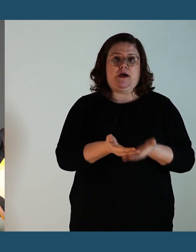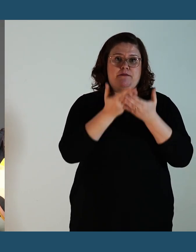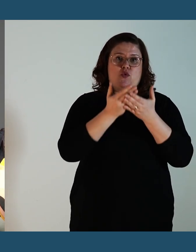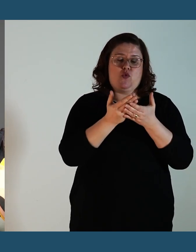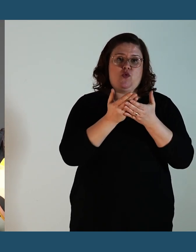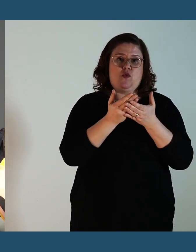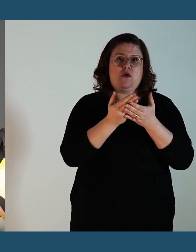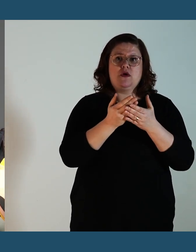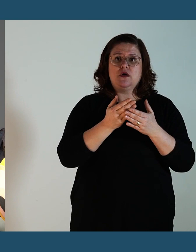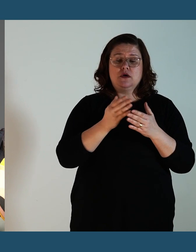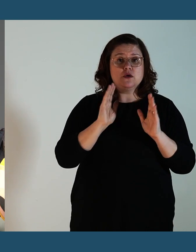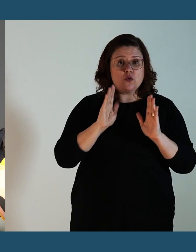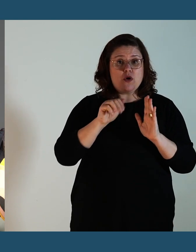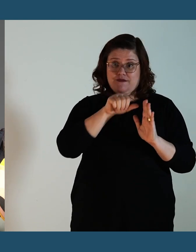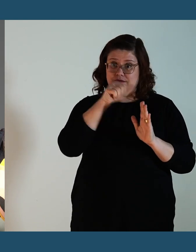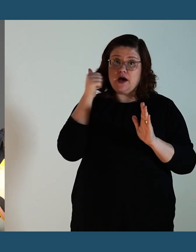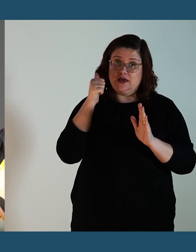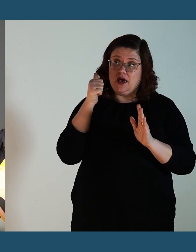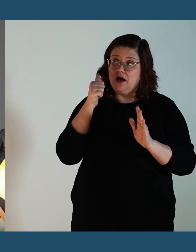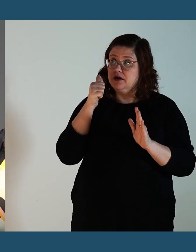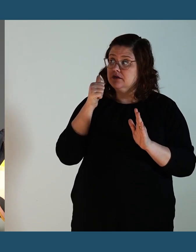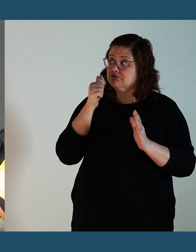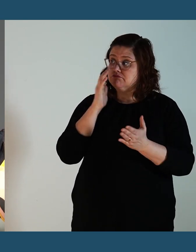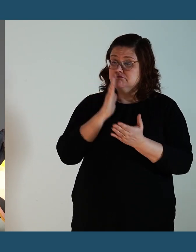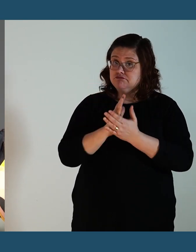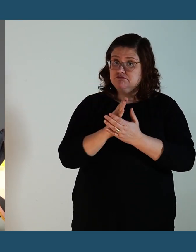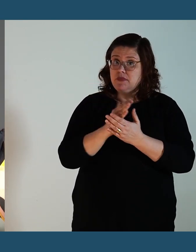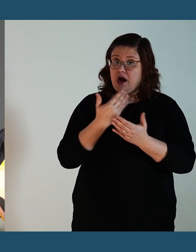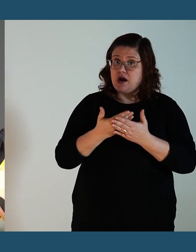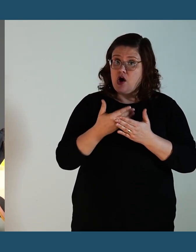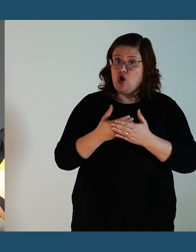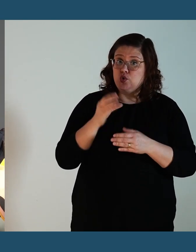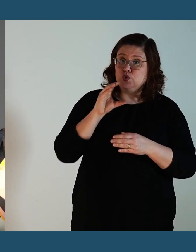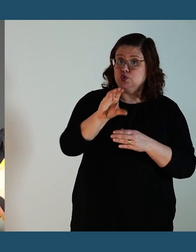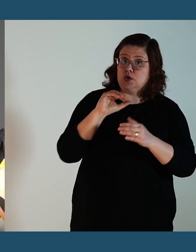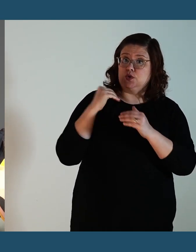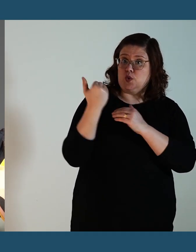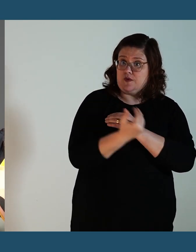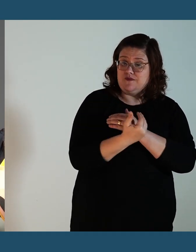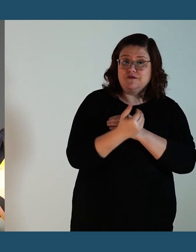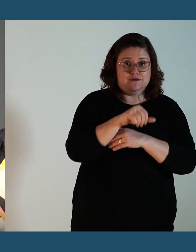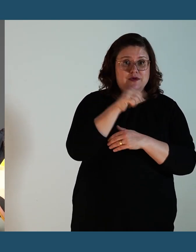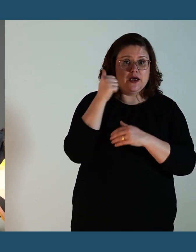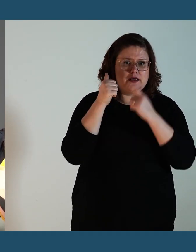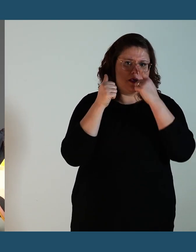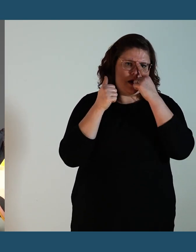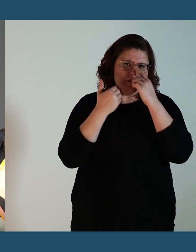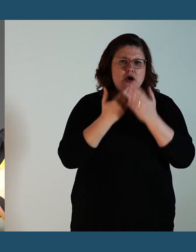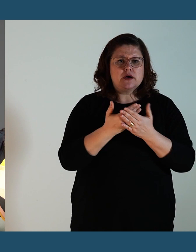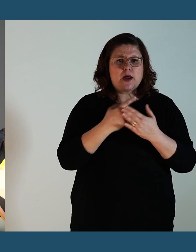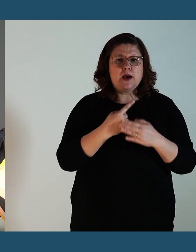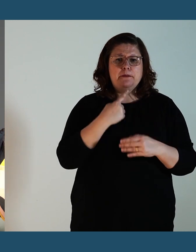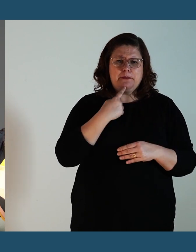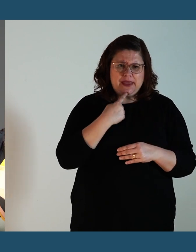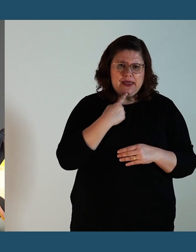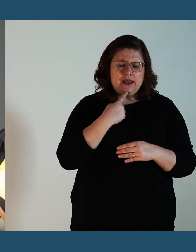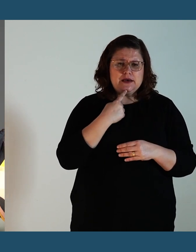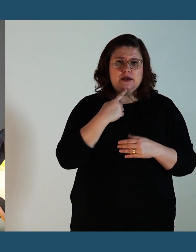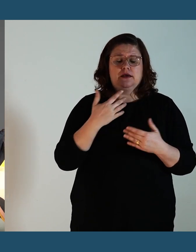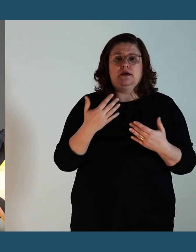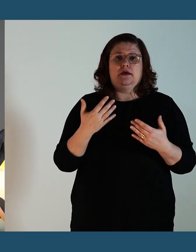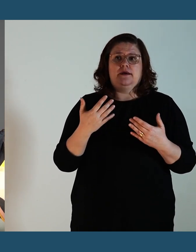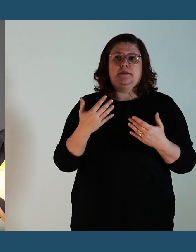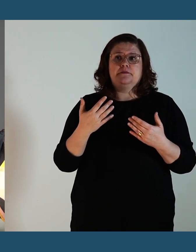yksi keskeinen. Se on ollut tosi vaikeaa muuten sen turvaaminen, vaikka on kysymys tosi pienistä rahoista.